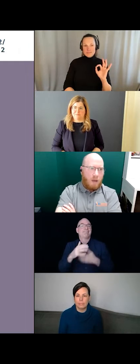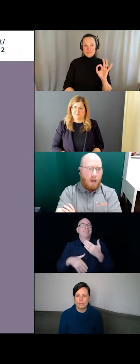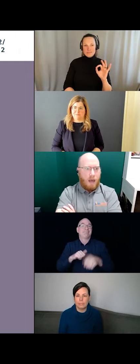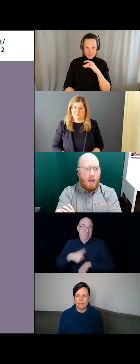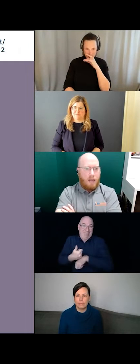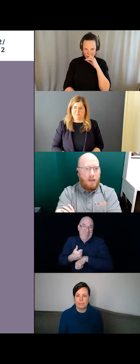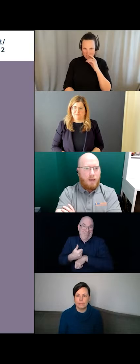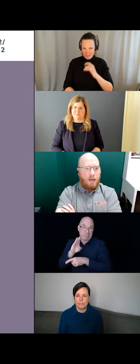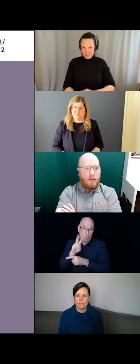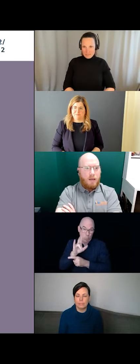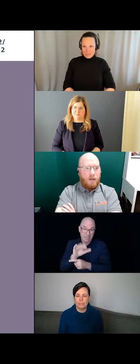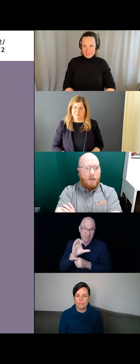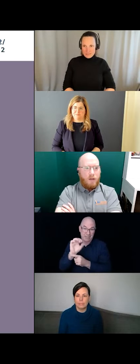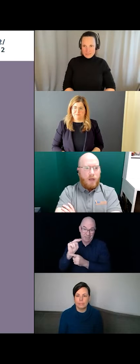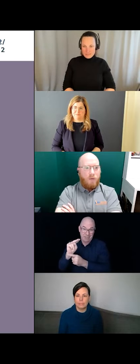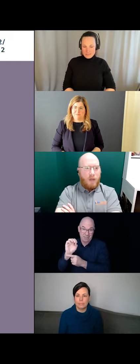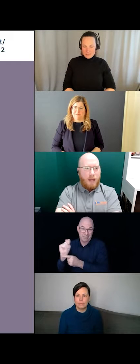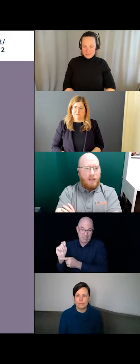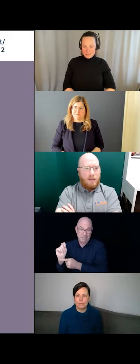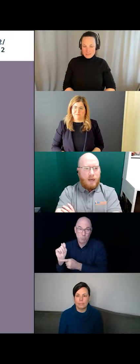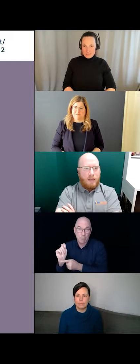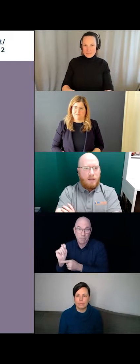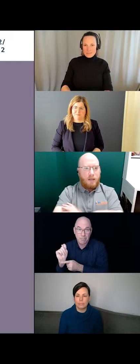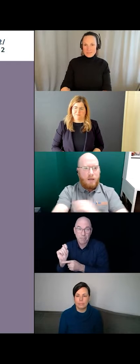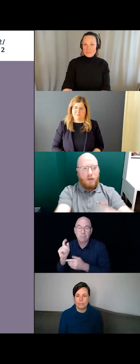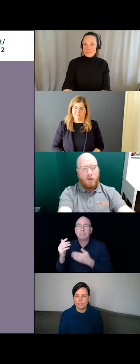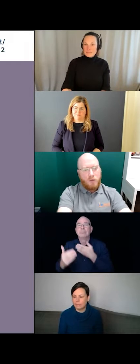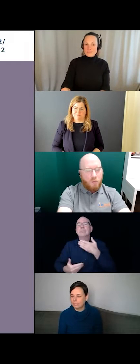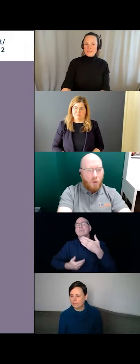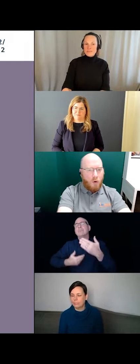Et donc, c'est là que ça a été établi.